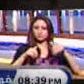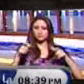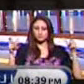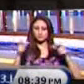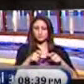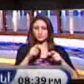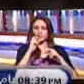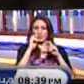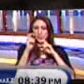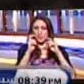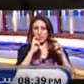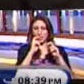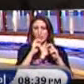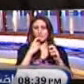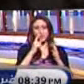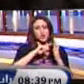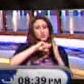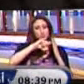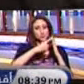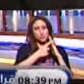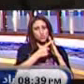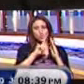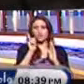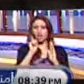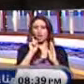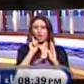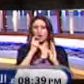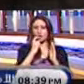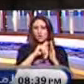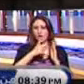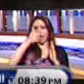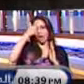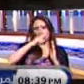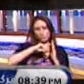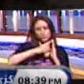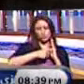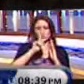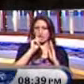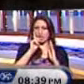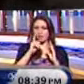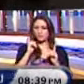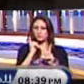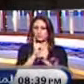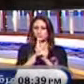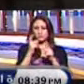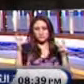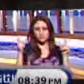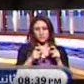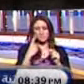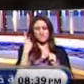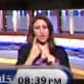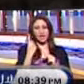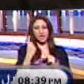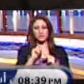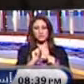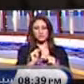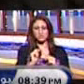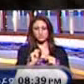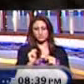وبدون اشتراطات لا من رئاسة الجمهورية ولا من المعارضة، بمعنى لا تشترط رئاسة الحكومة